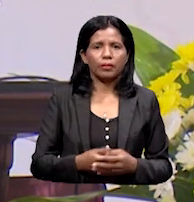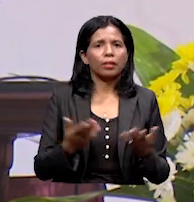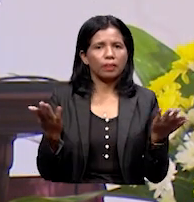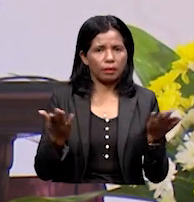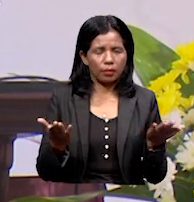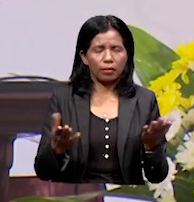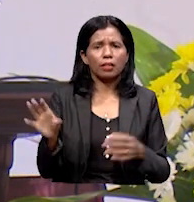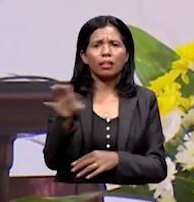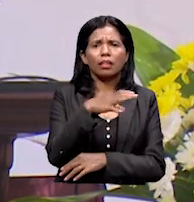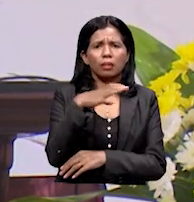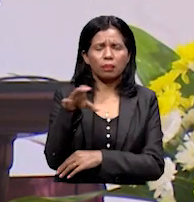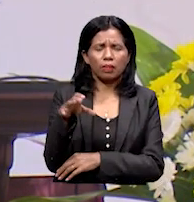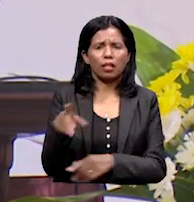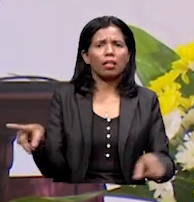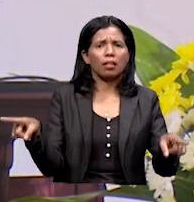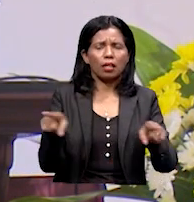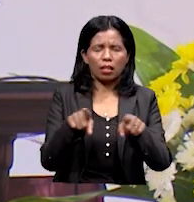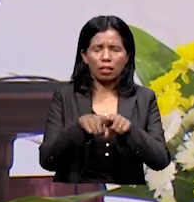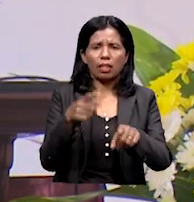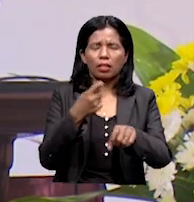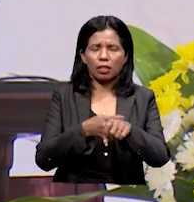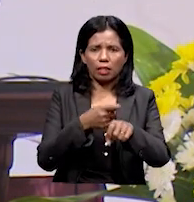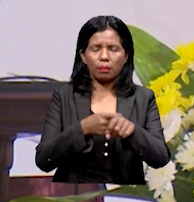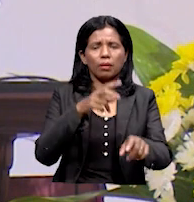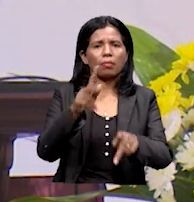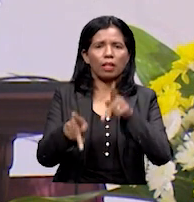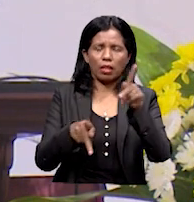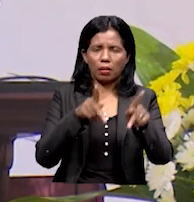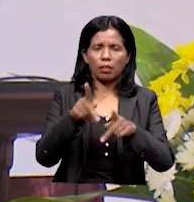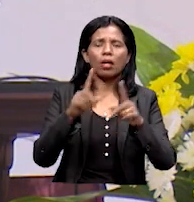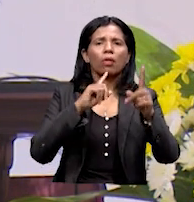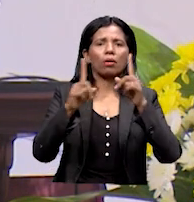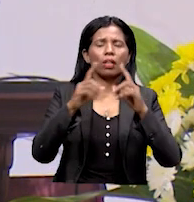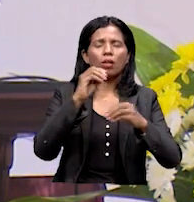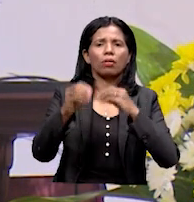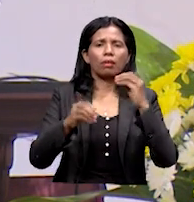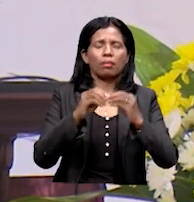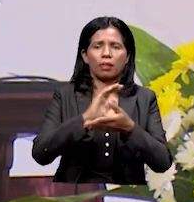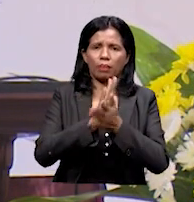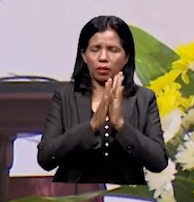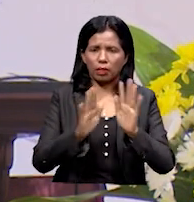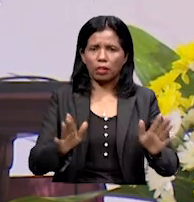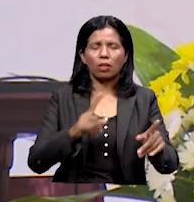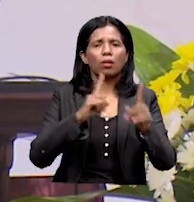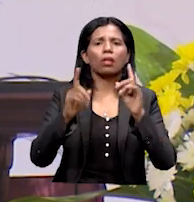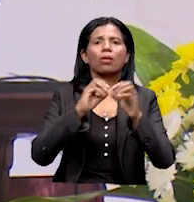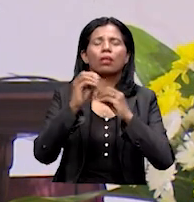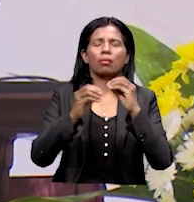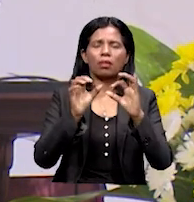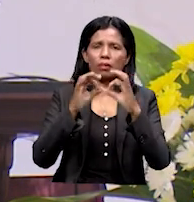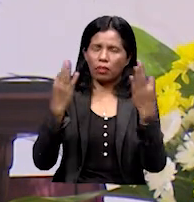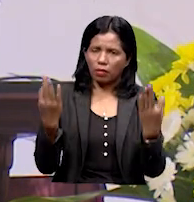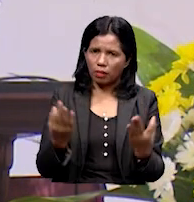Natal dalaruma belesai de tanesa momento ida ba ema atu kualia kona ba pas, kualia kona ba familia.